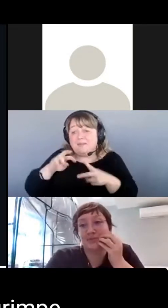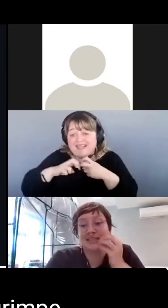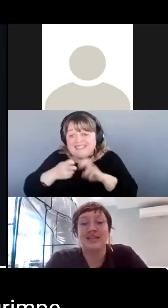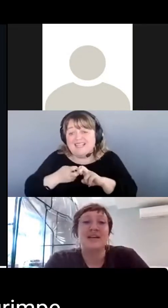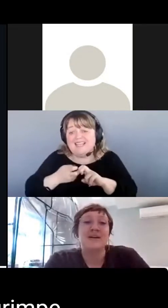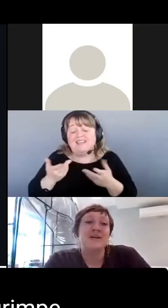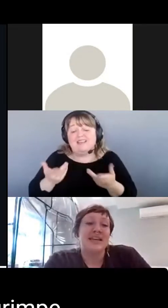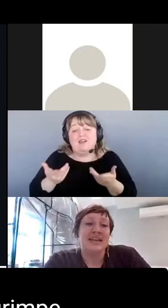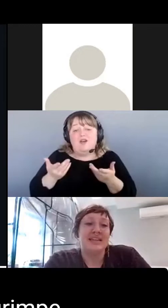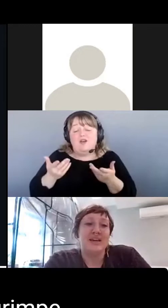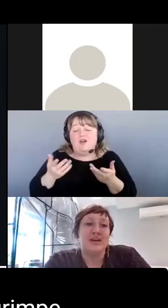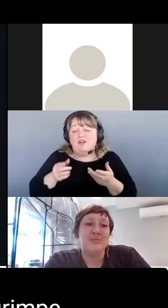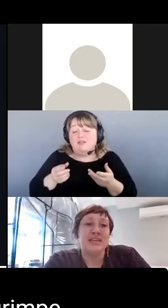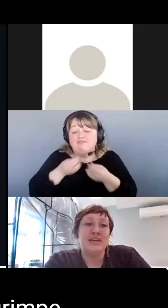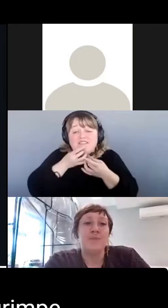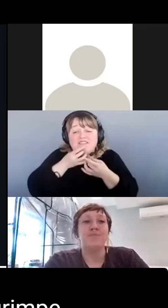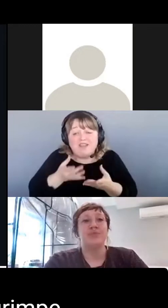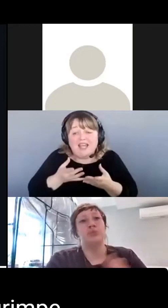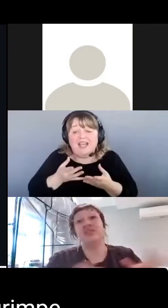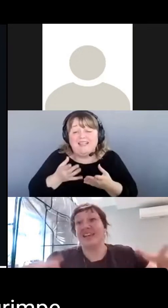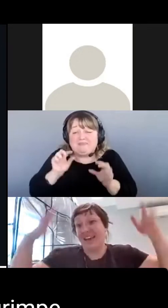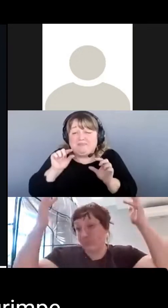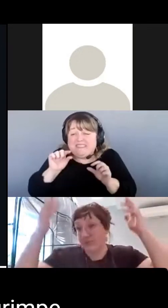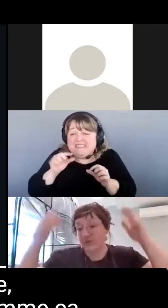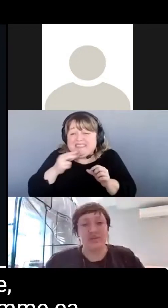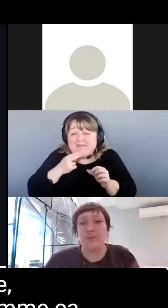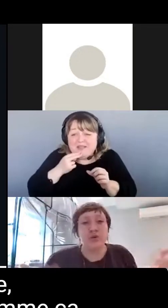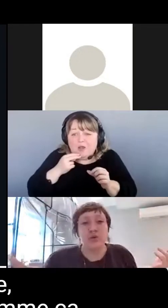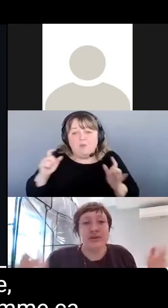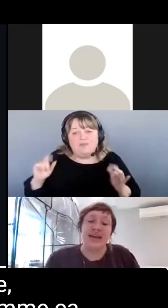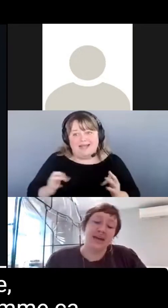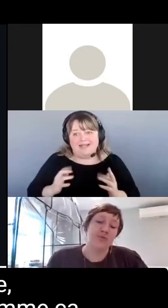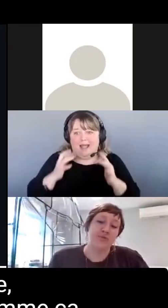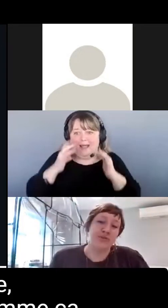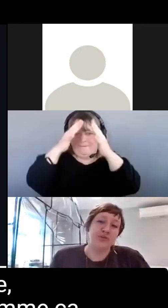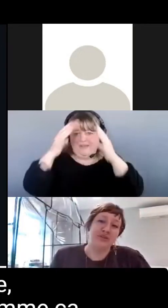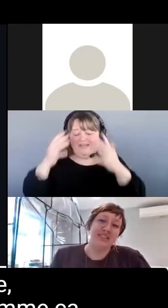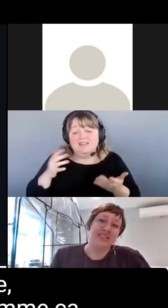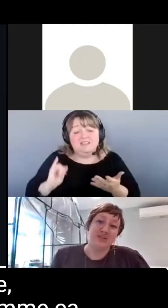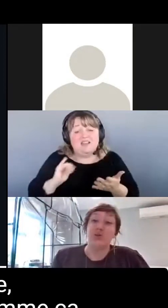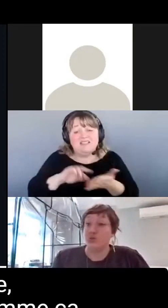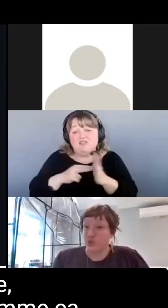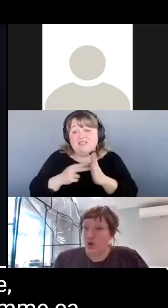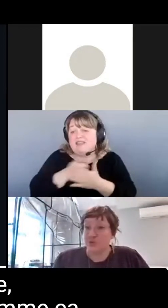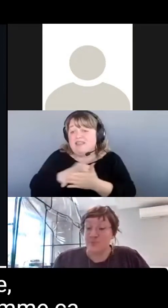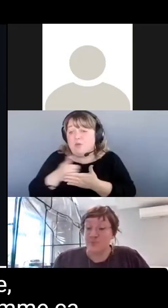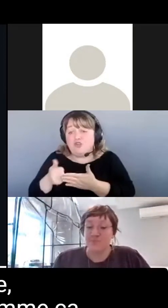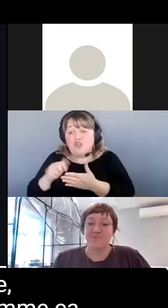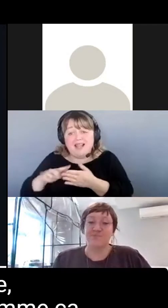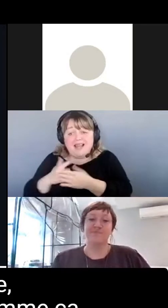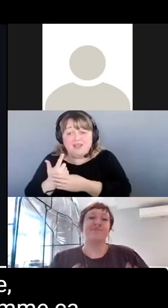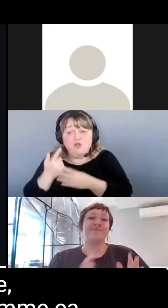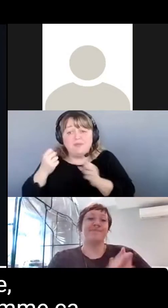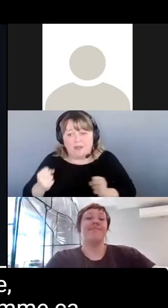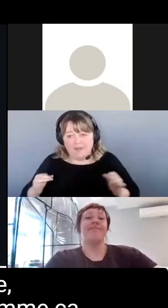super petit et mignon. Puis ça grimpe. Donc, n'importe quoi qui grimpe, vous pouvez utiliser des structures comme ça.